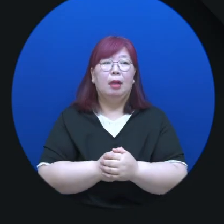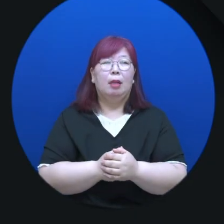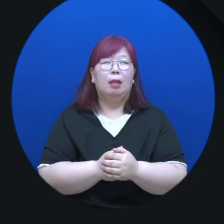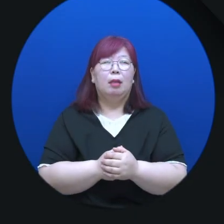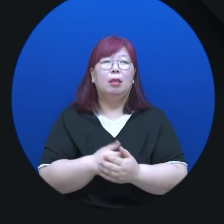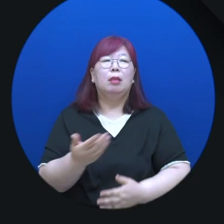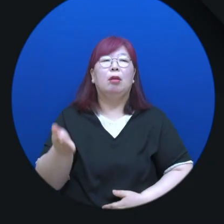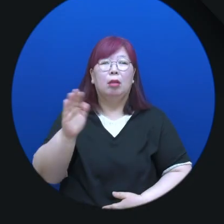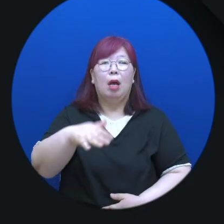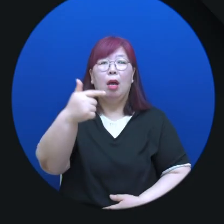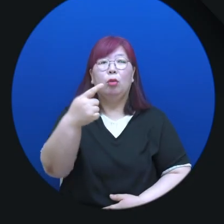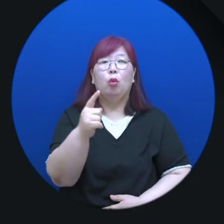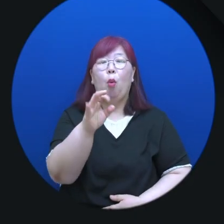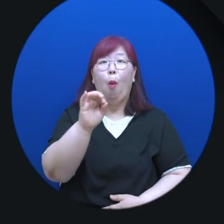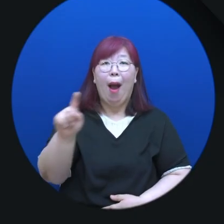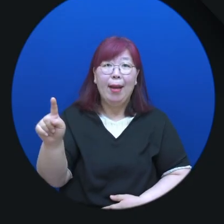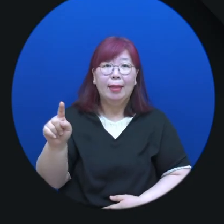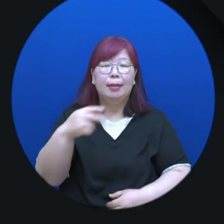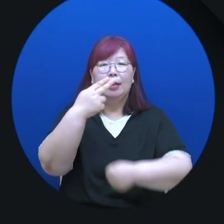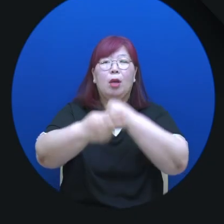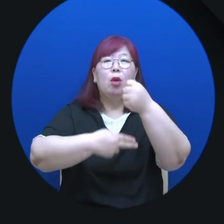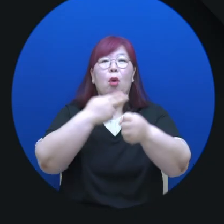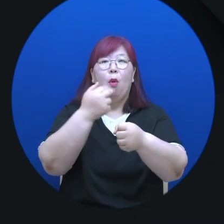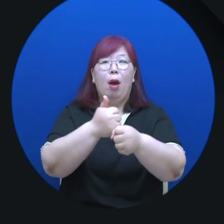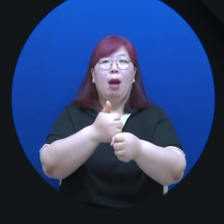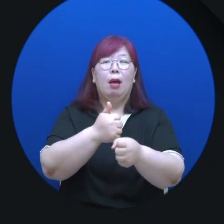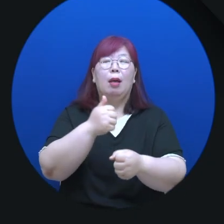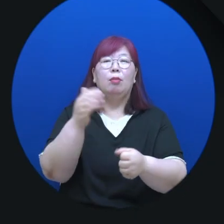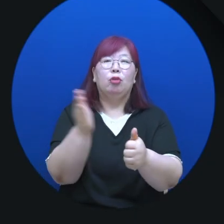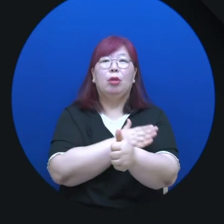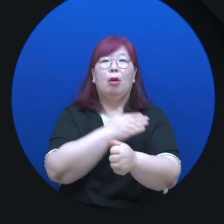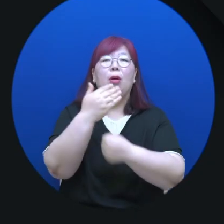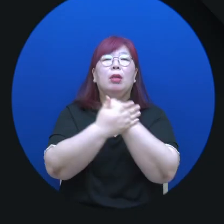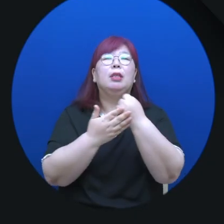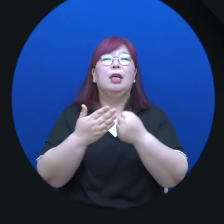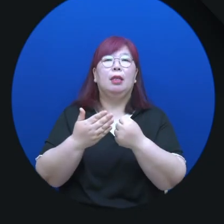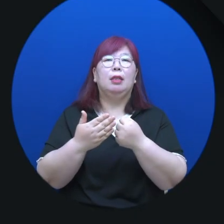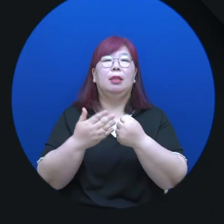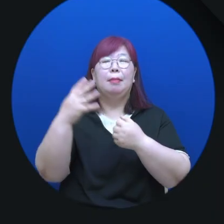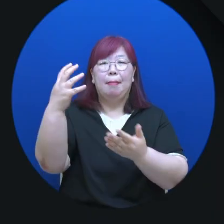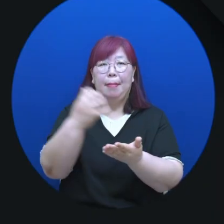시작. 그러나 노아는 여호와께 은혜를